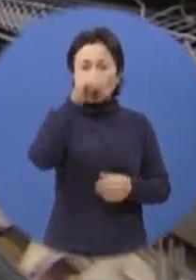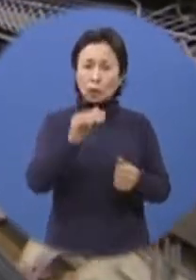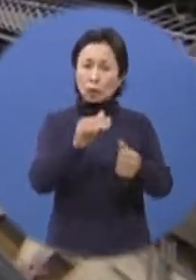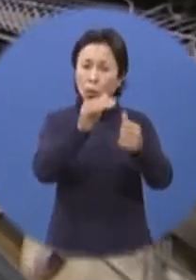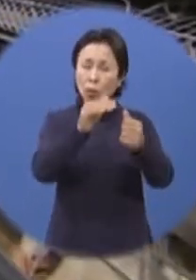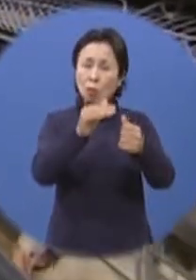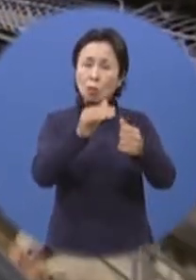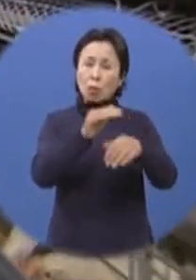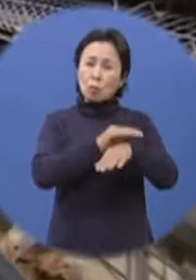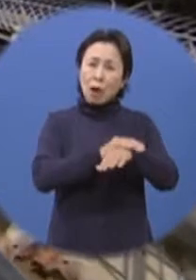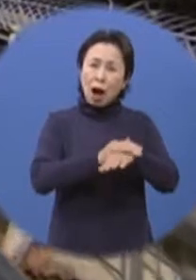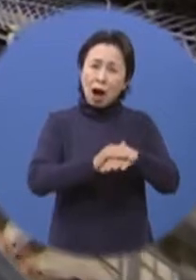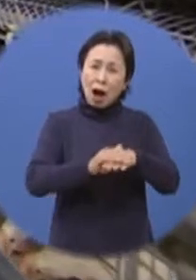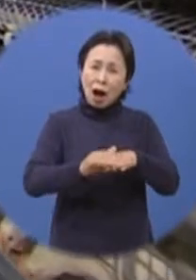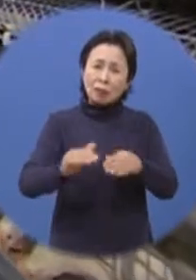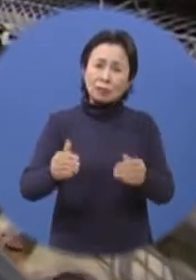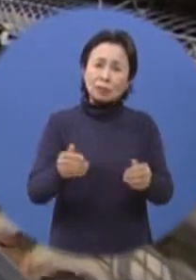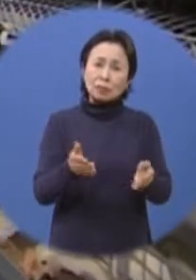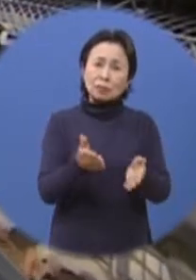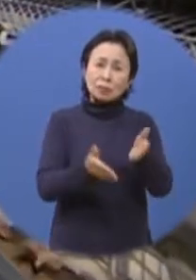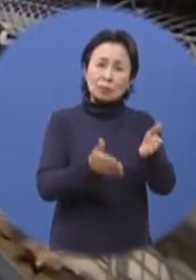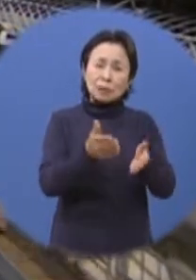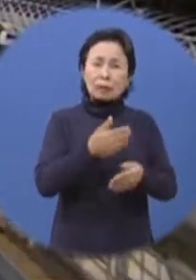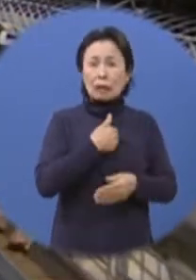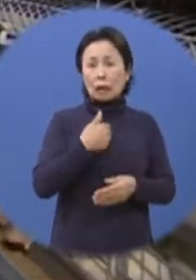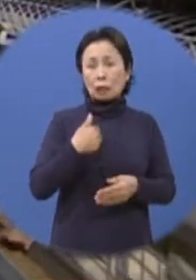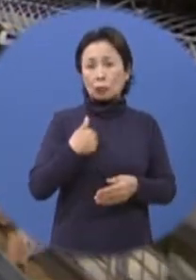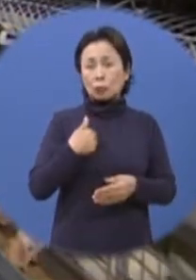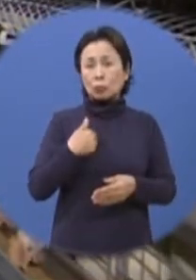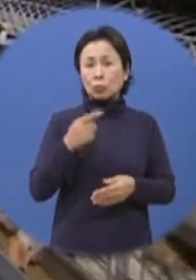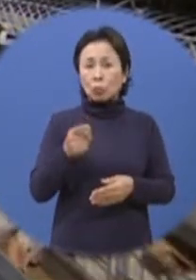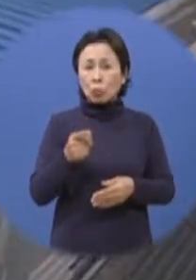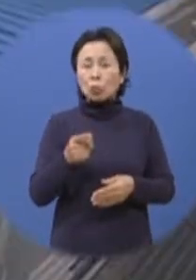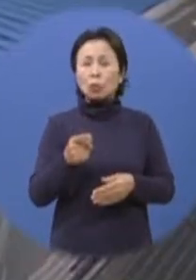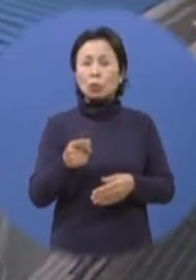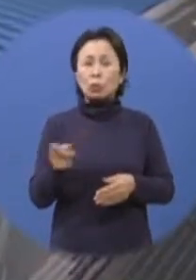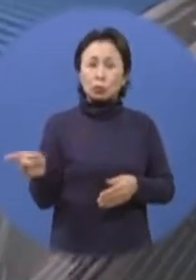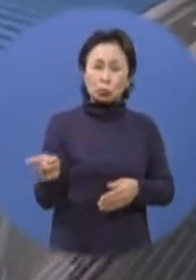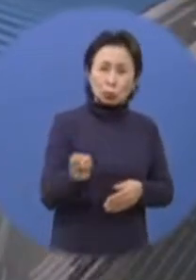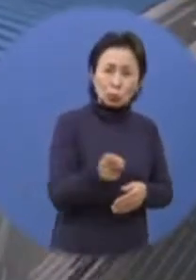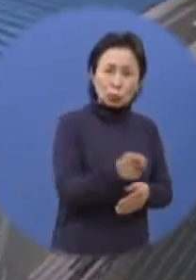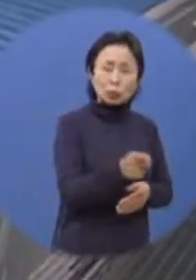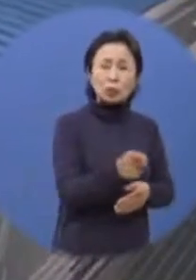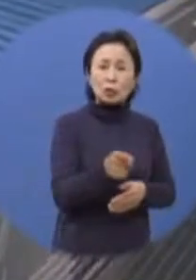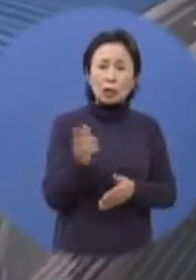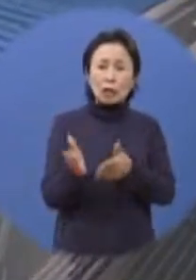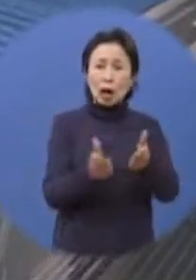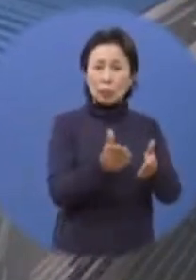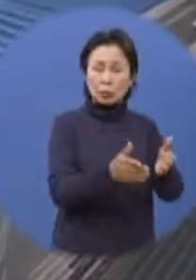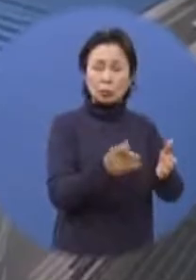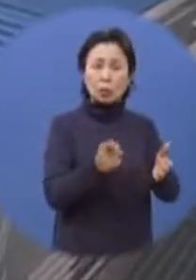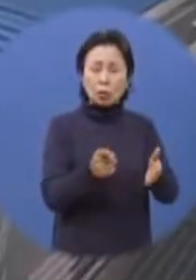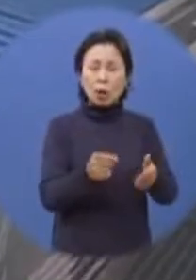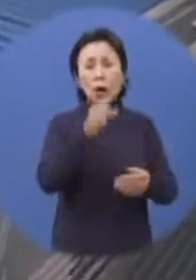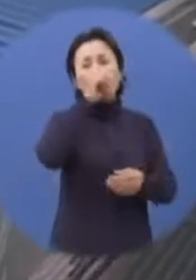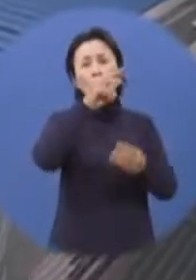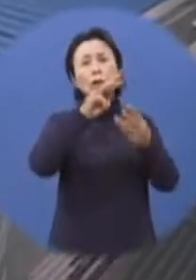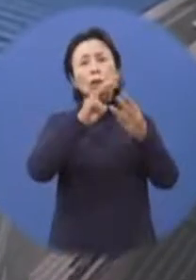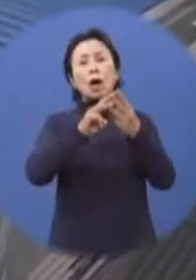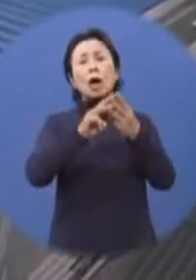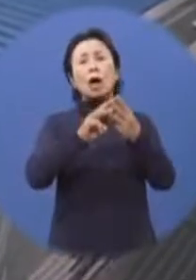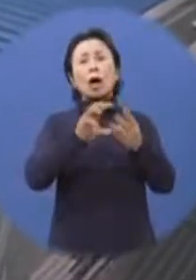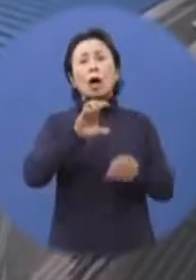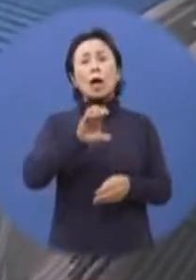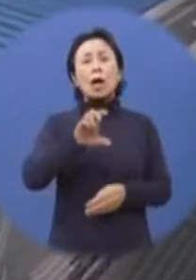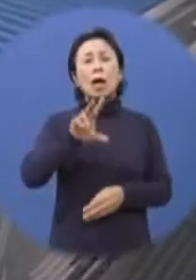てあの全部一環でね算出されるところっていうのは吉田得るしかないわけですからでそう